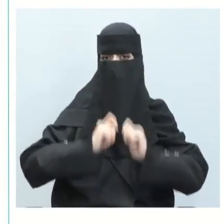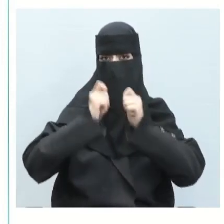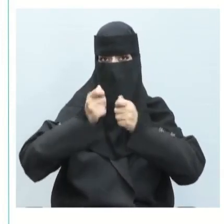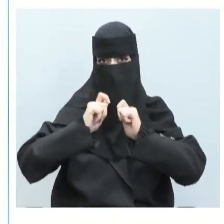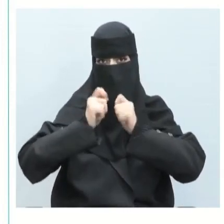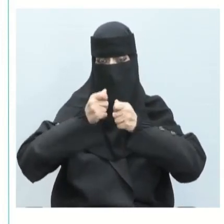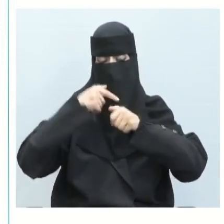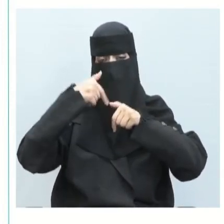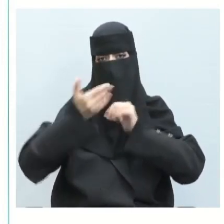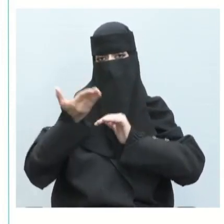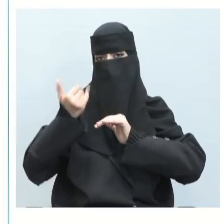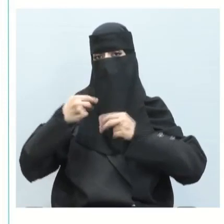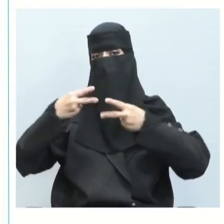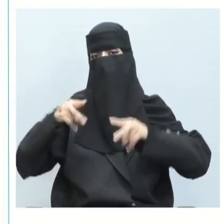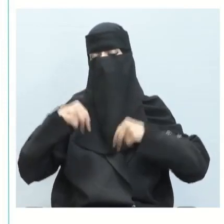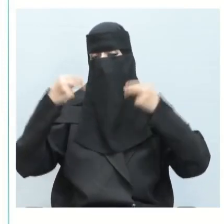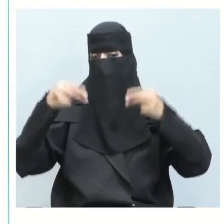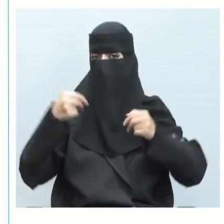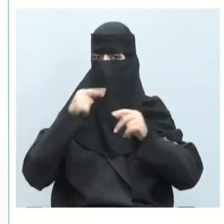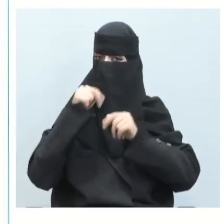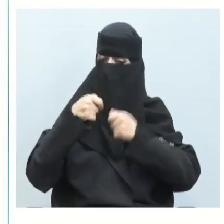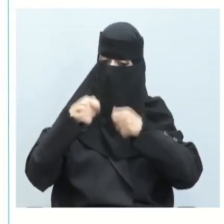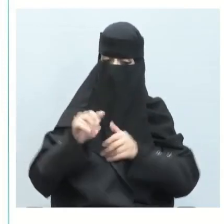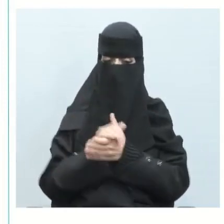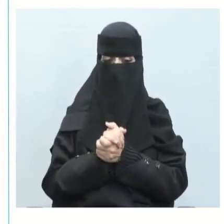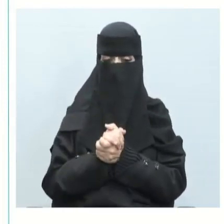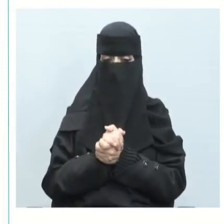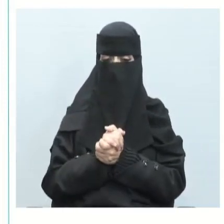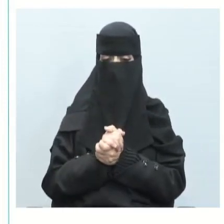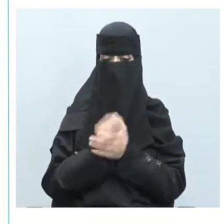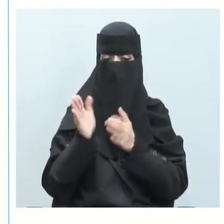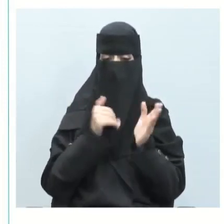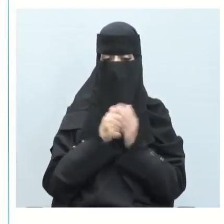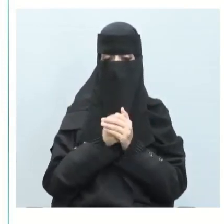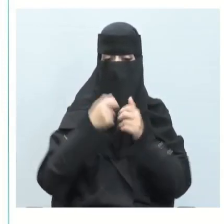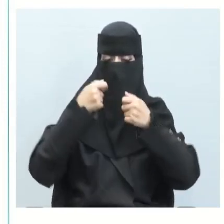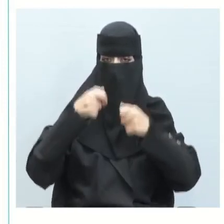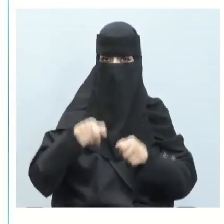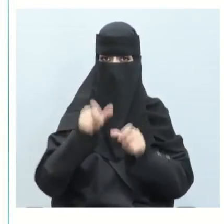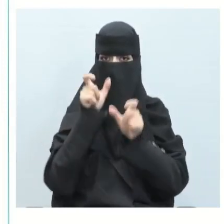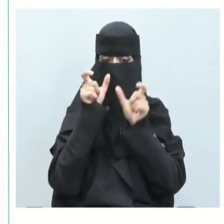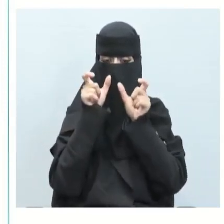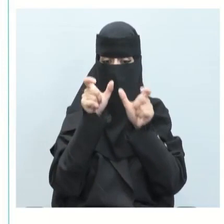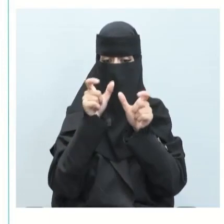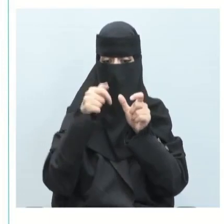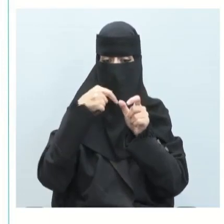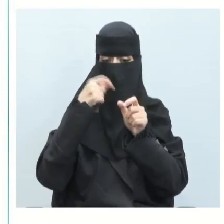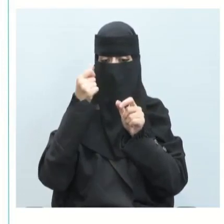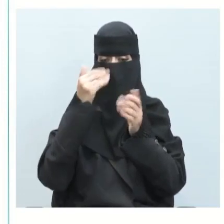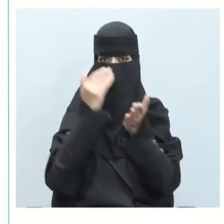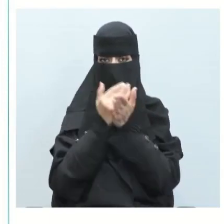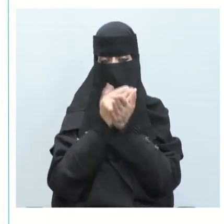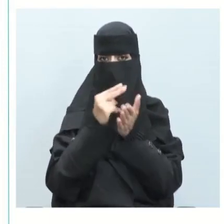الوقت اذا هذا يحتاج الى تكاليف لدفع اجورهم لدفع مرتباتهم ايضا قد يكون يعملون بنسب وبالتالي تدفع